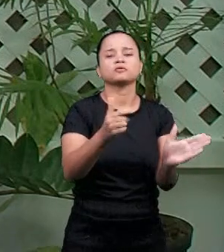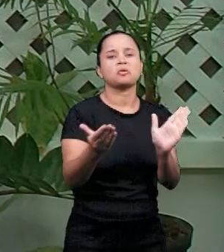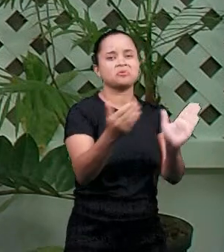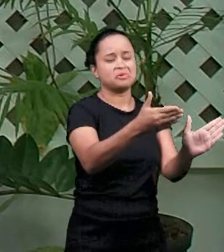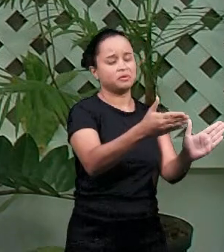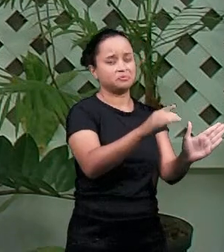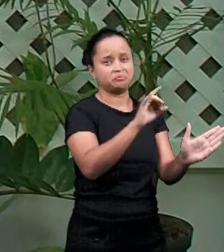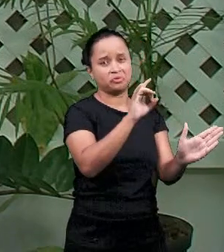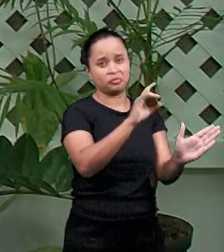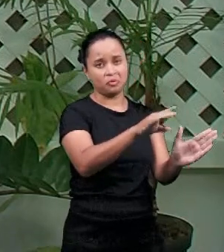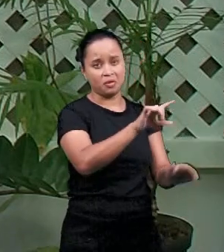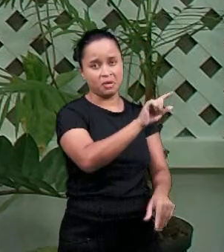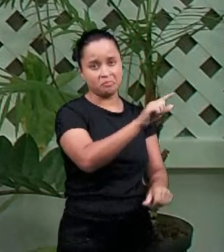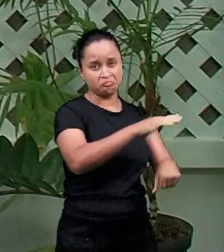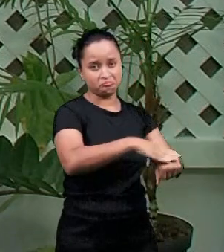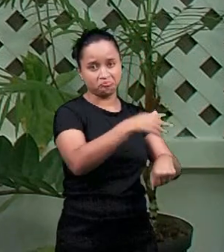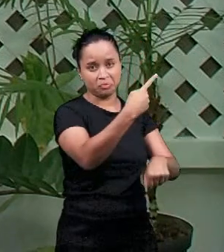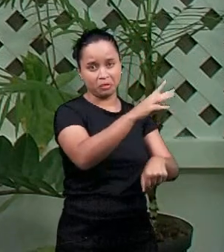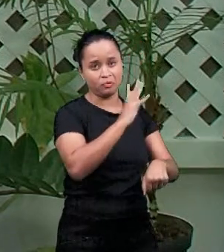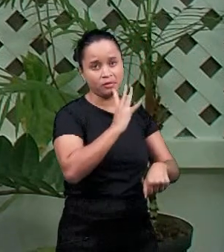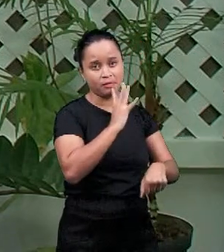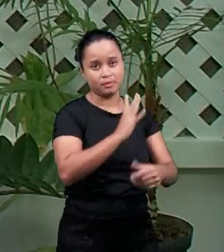connaît. Regardez bien.